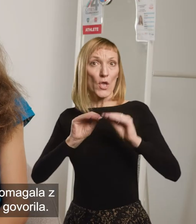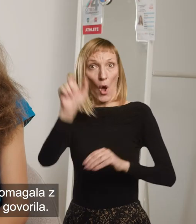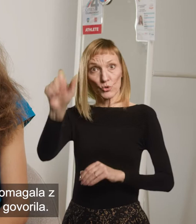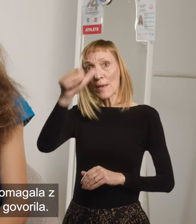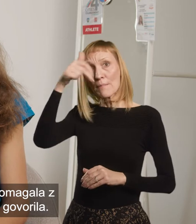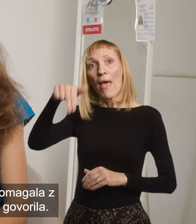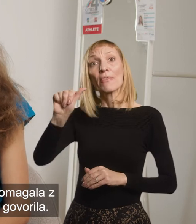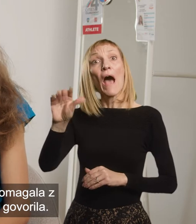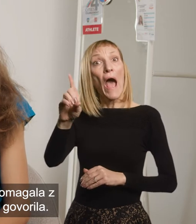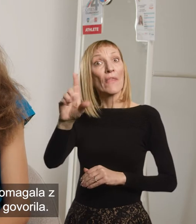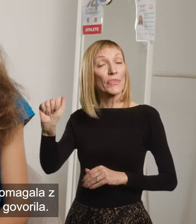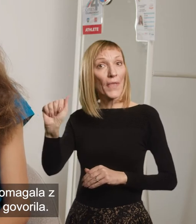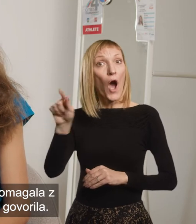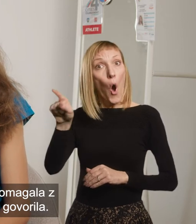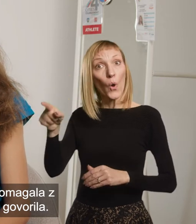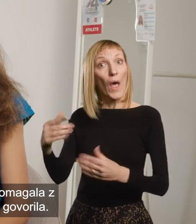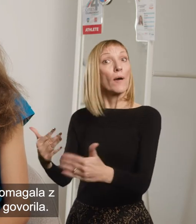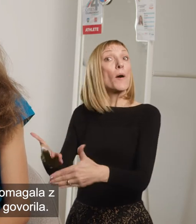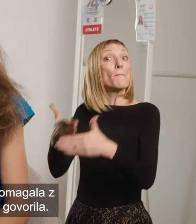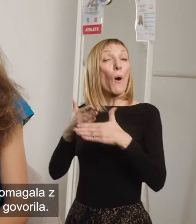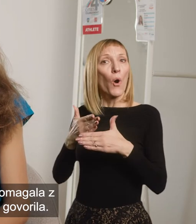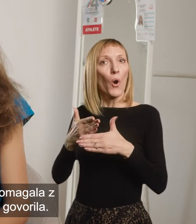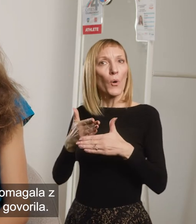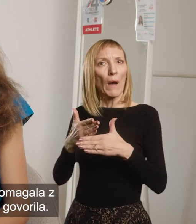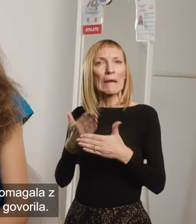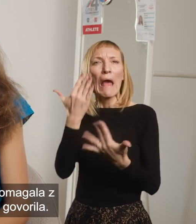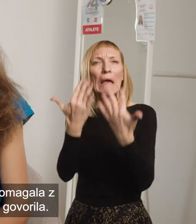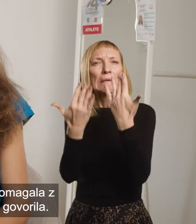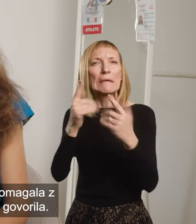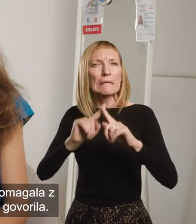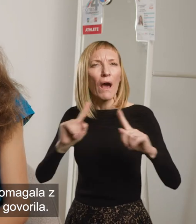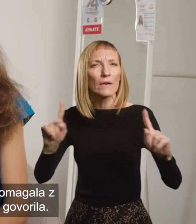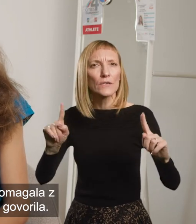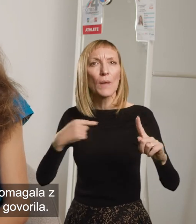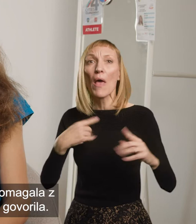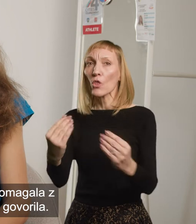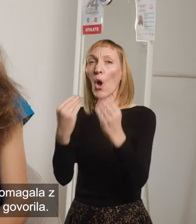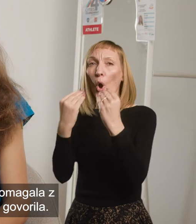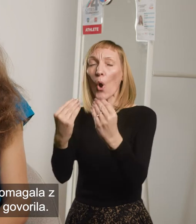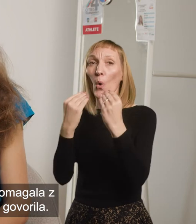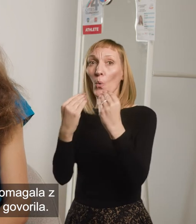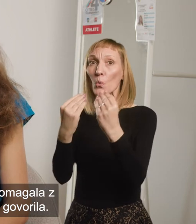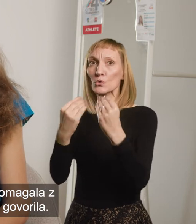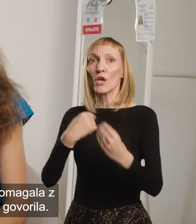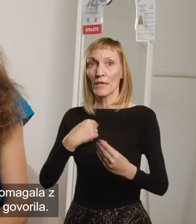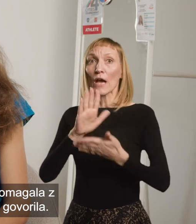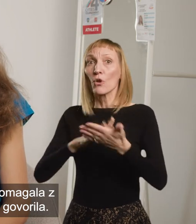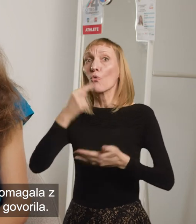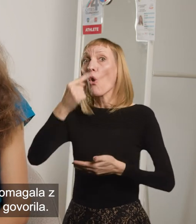Moja učiteljica Nada mi je pomagala z igračami, z naučiti, da